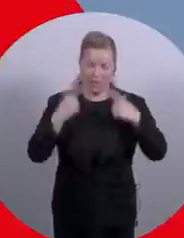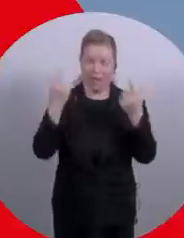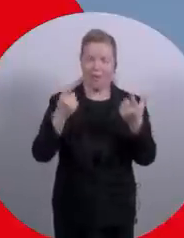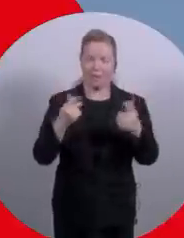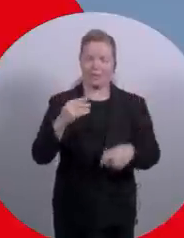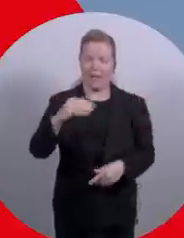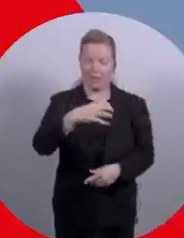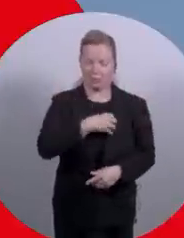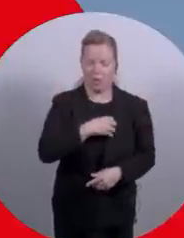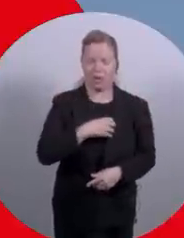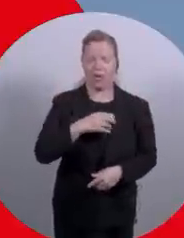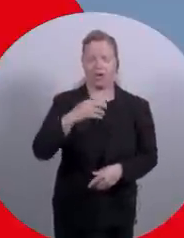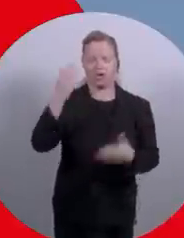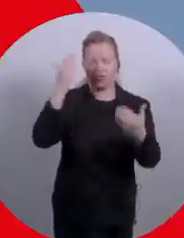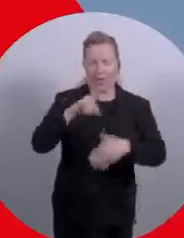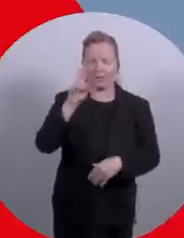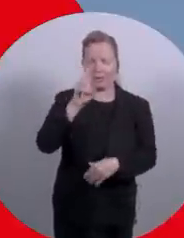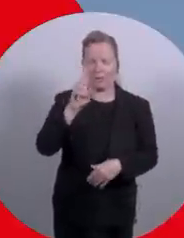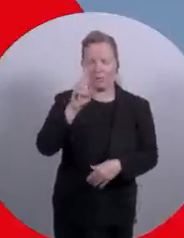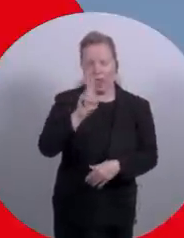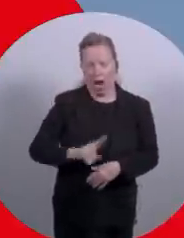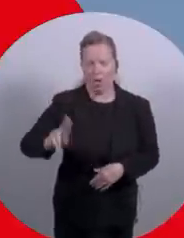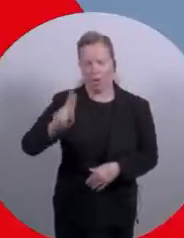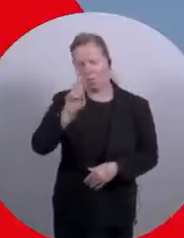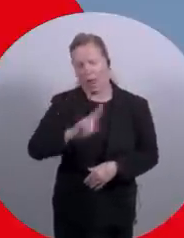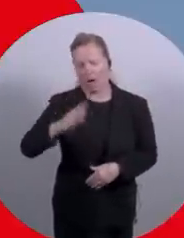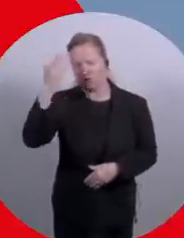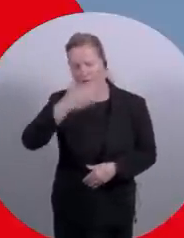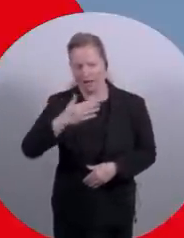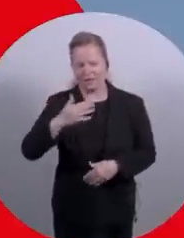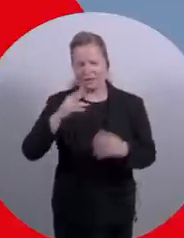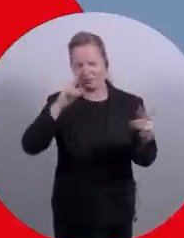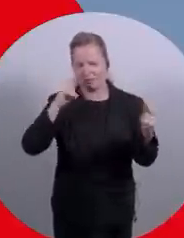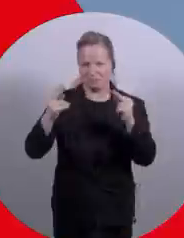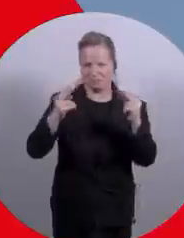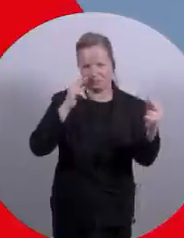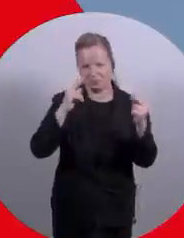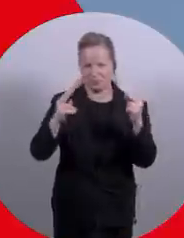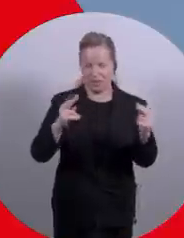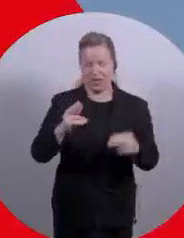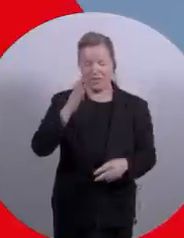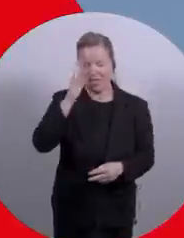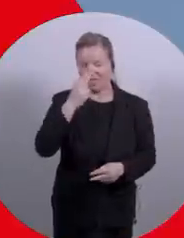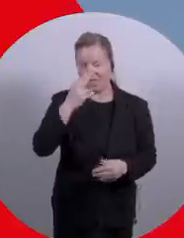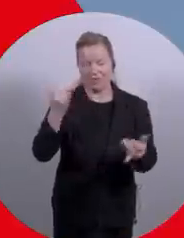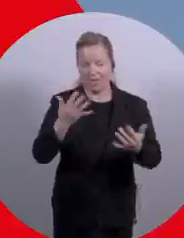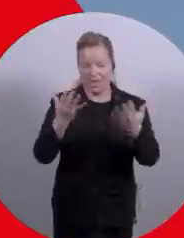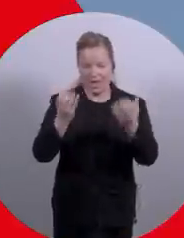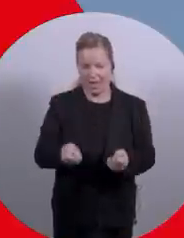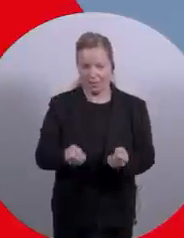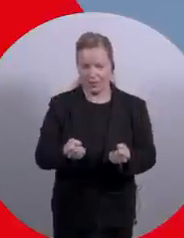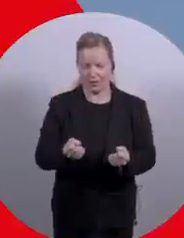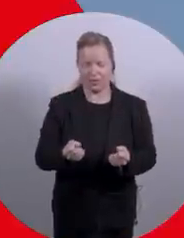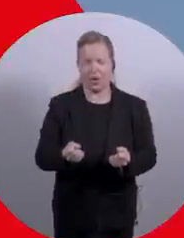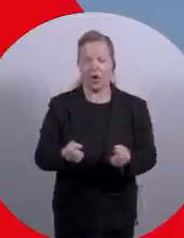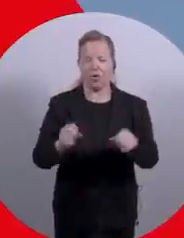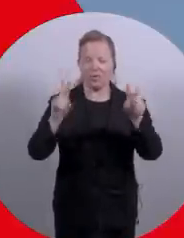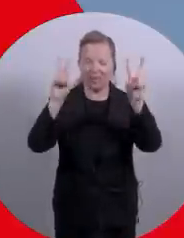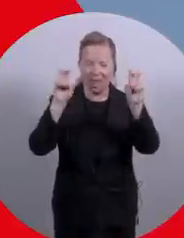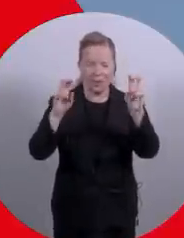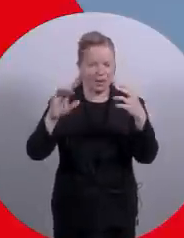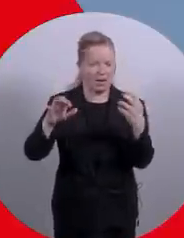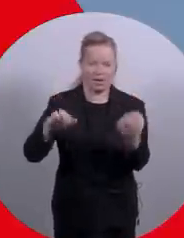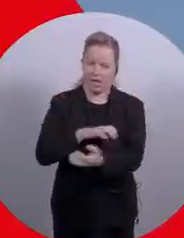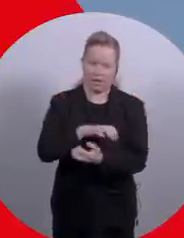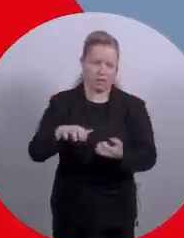blau-schwarze Regierungsbildung oder schwarz-blau je nachdem wie man sieht wir werden sehen wie es endet und die Themen sind eine